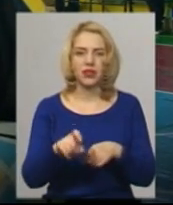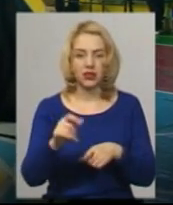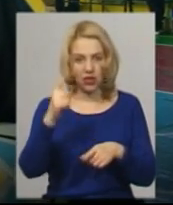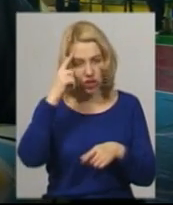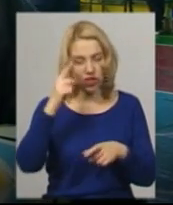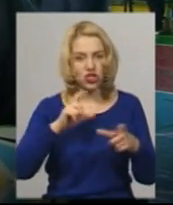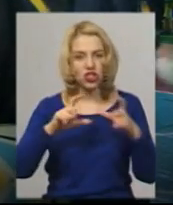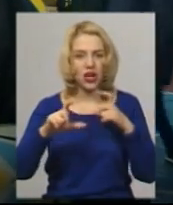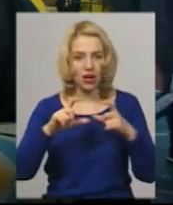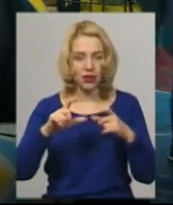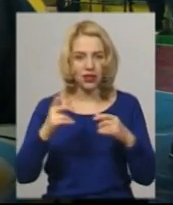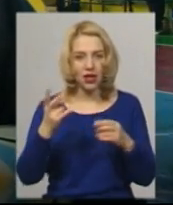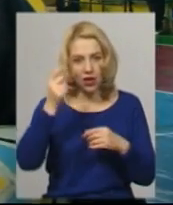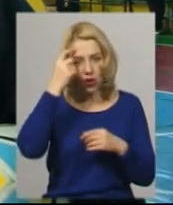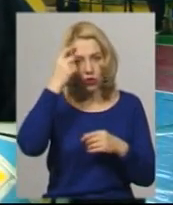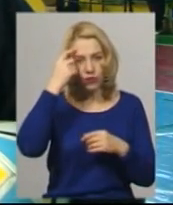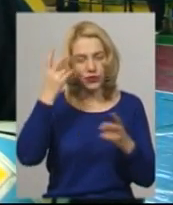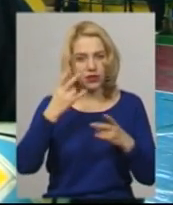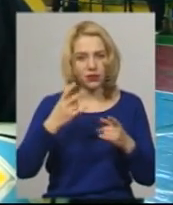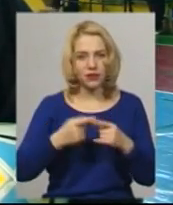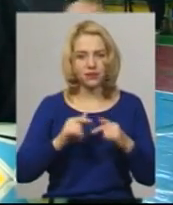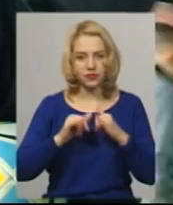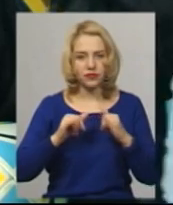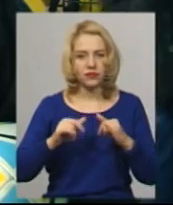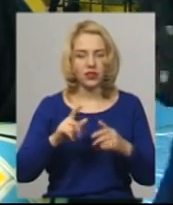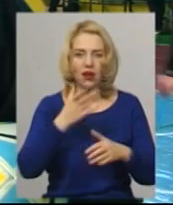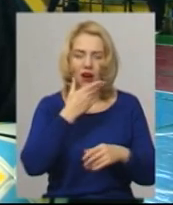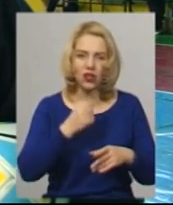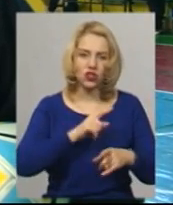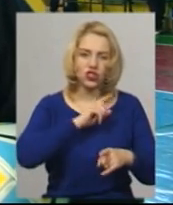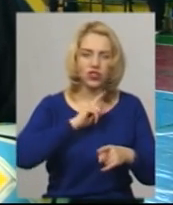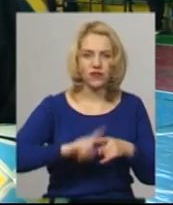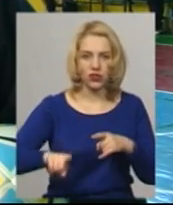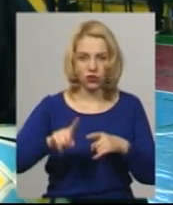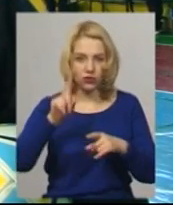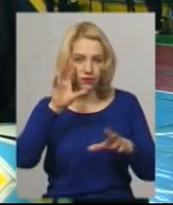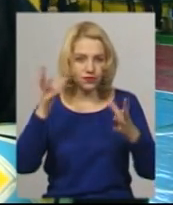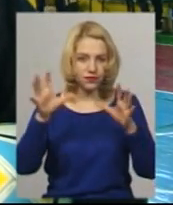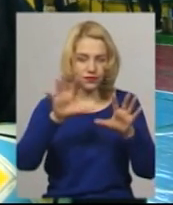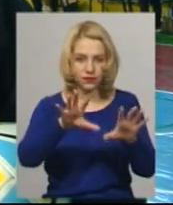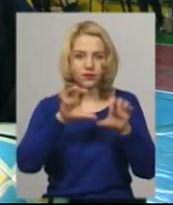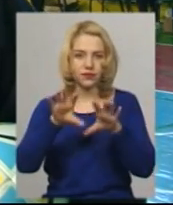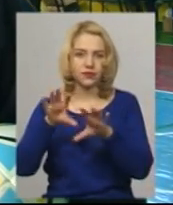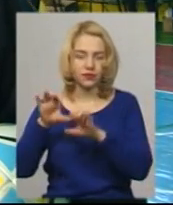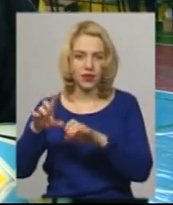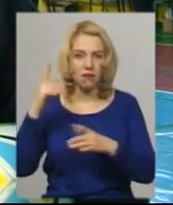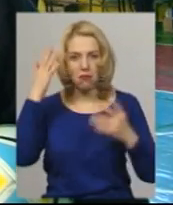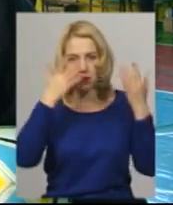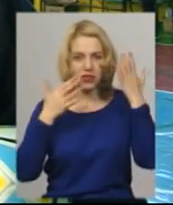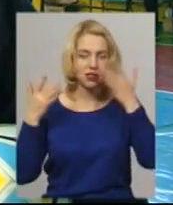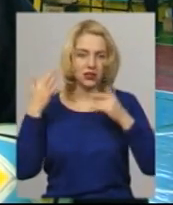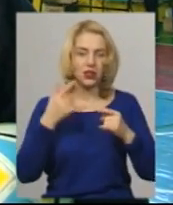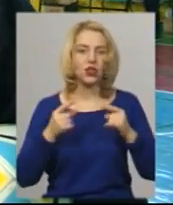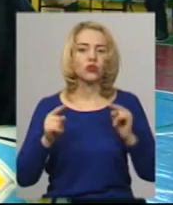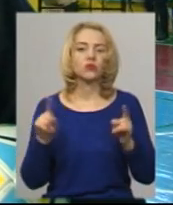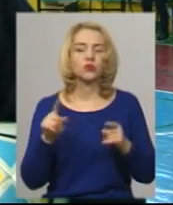шахмати, тому що в регбі потрібно також дуже гарно і швидко потрібно, власне, мислити, тому